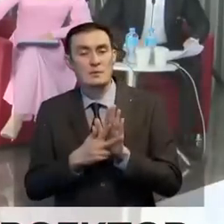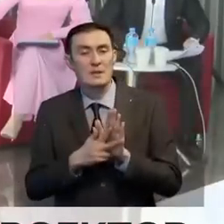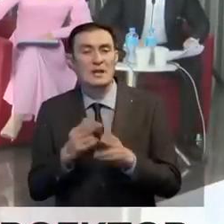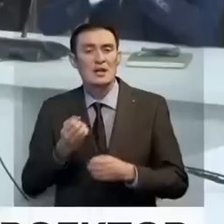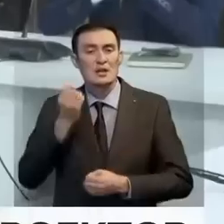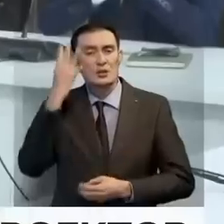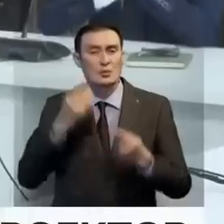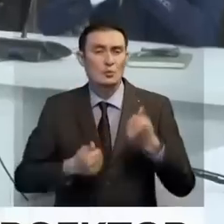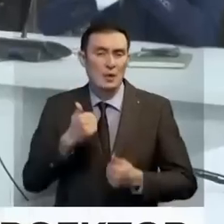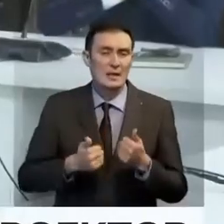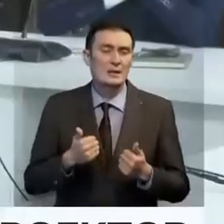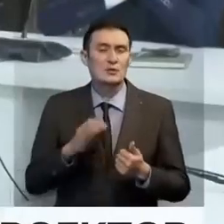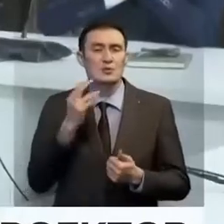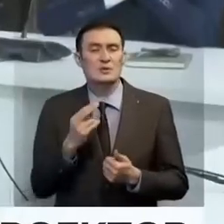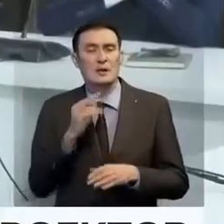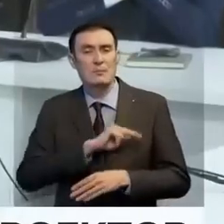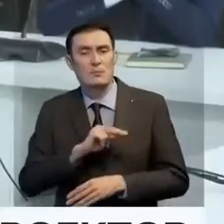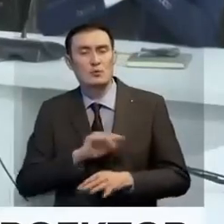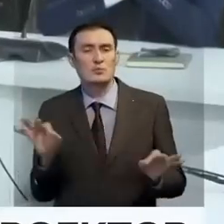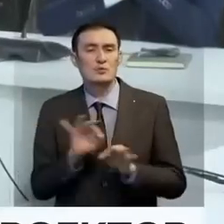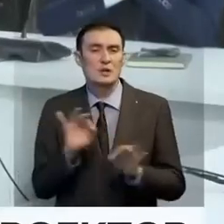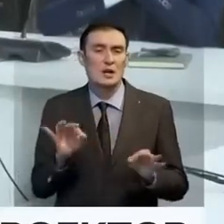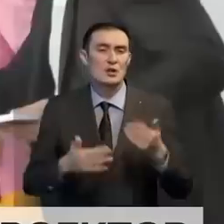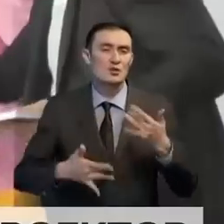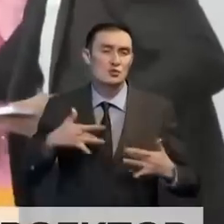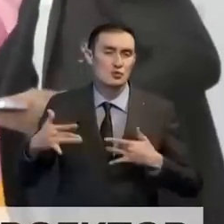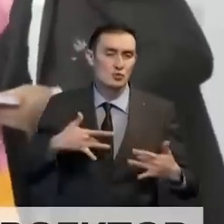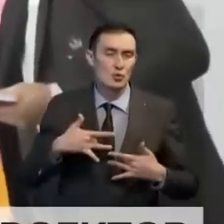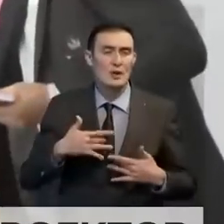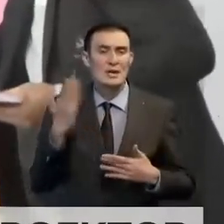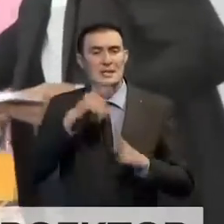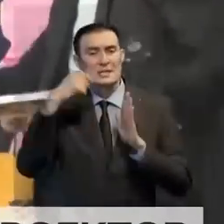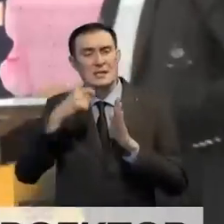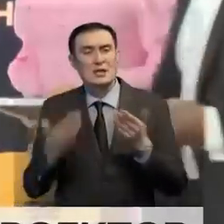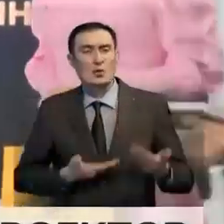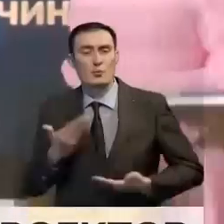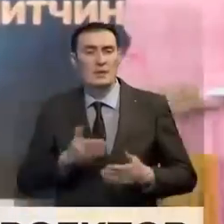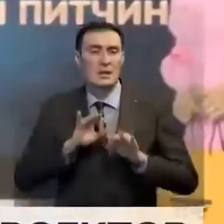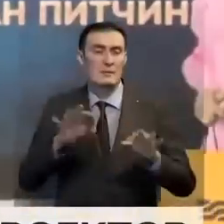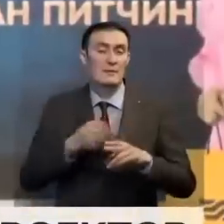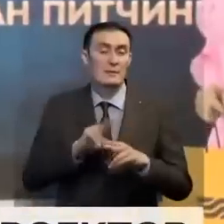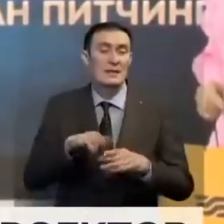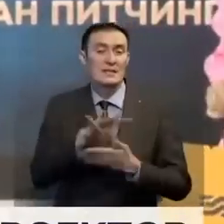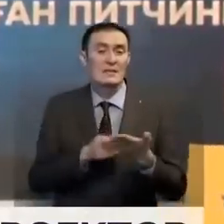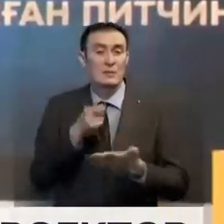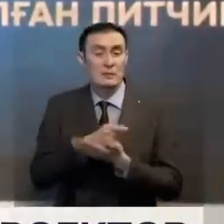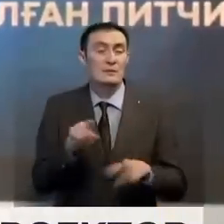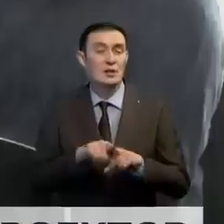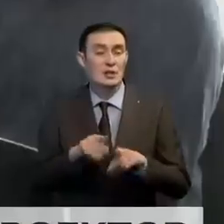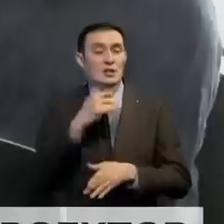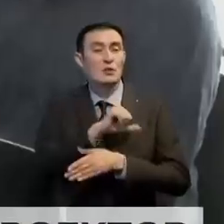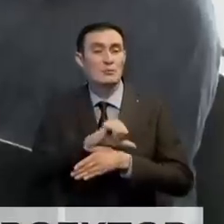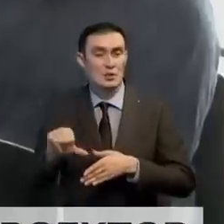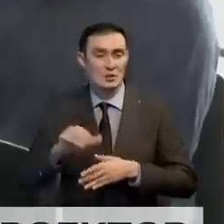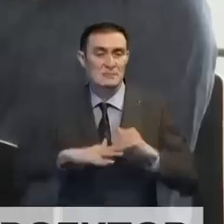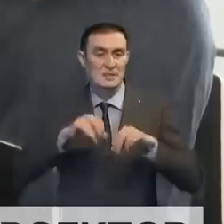Это интеллектуальные и социальные работы, музыкальное шоу, мотивационный сериал и документальная драма. К слову, заявки подавали и зарубежные